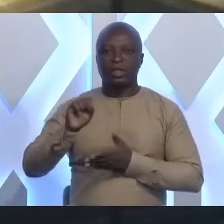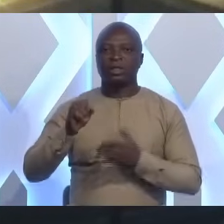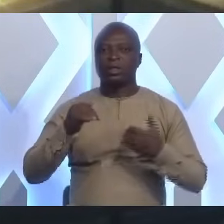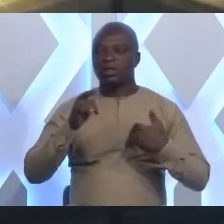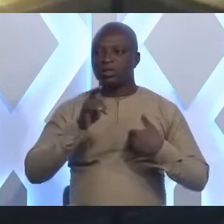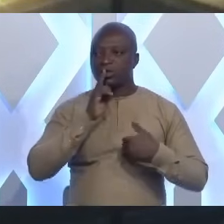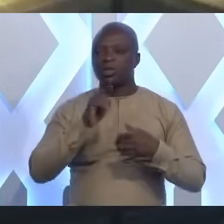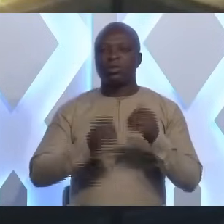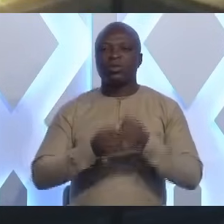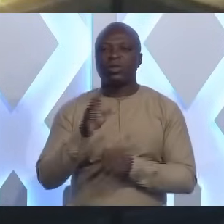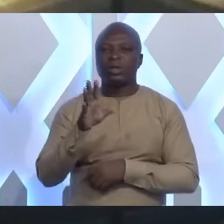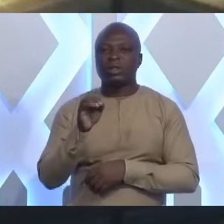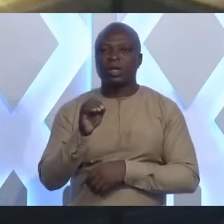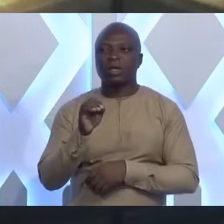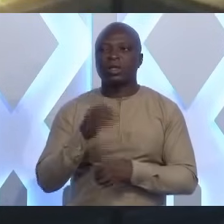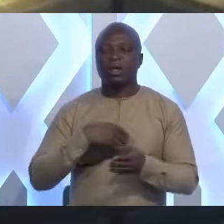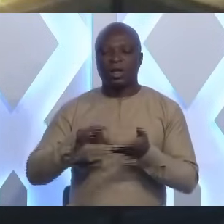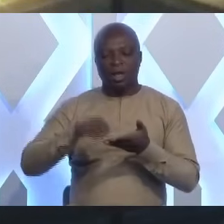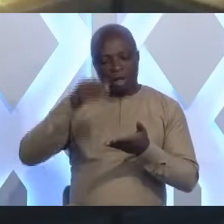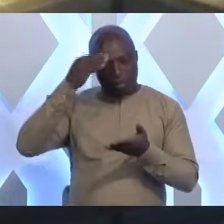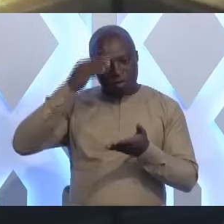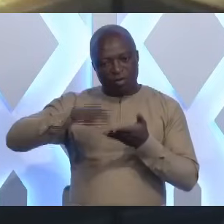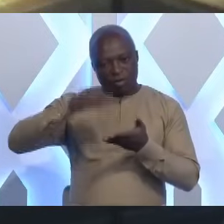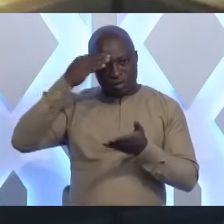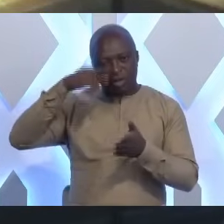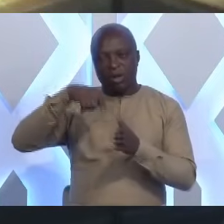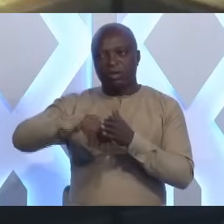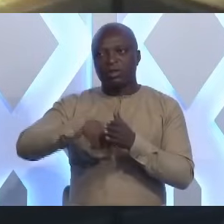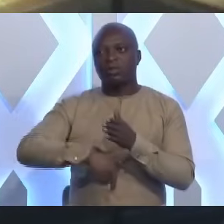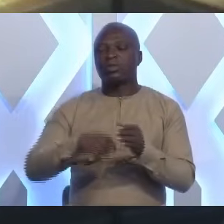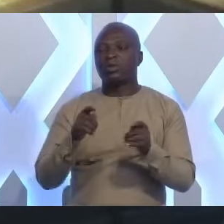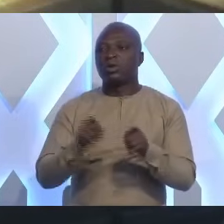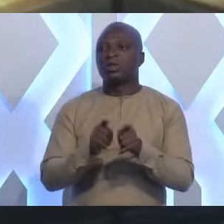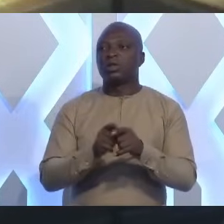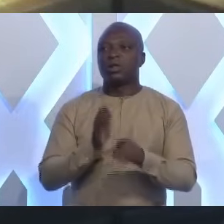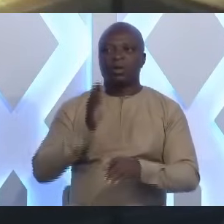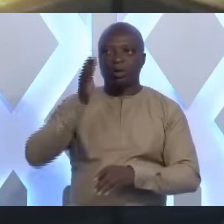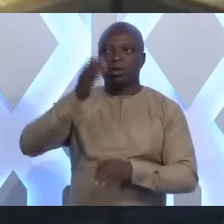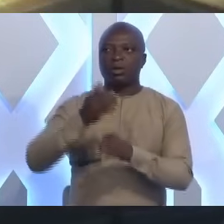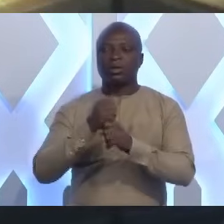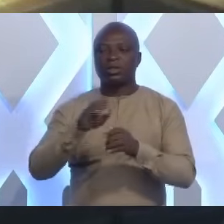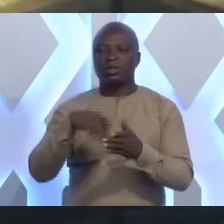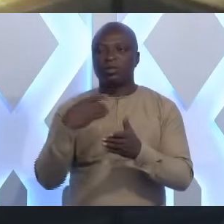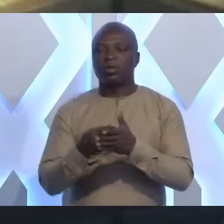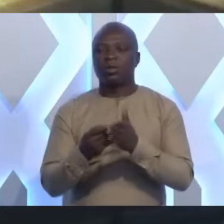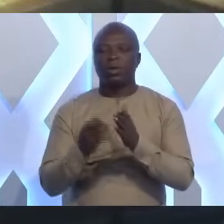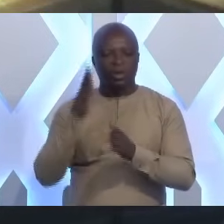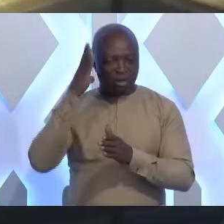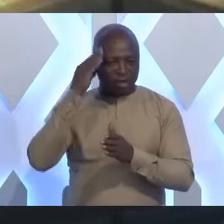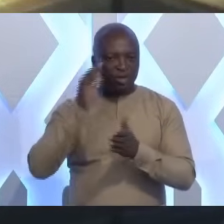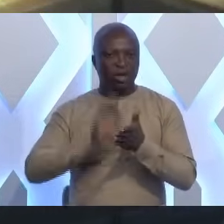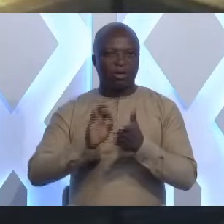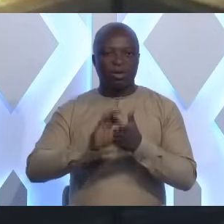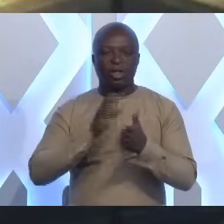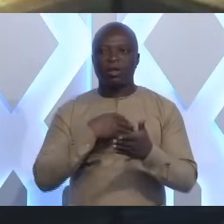une cinquantaine à approfondir leurs connaissances pour l'obtention prochaine du diplôme d'expert comptable et